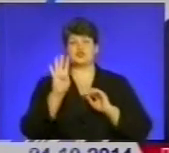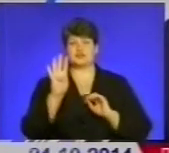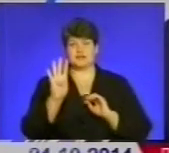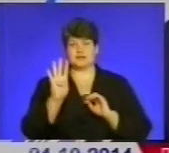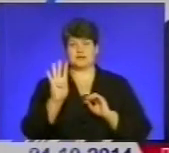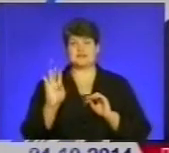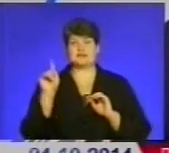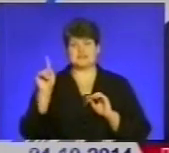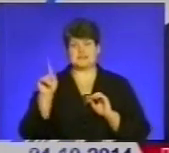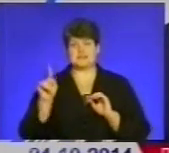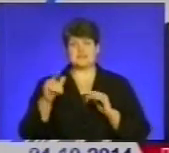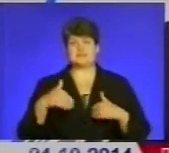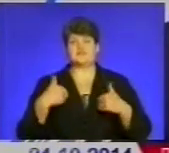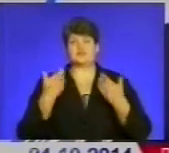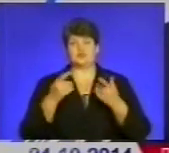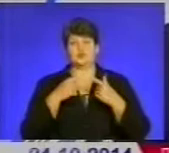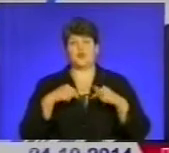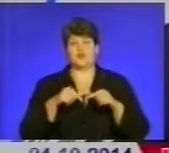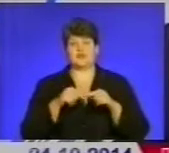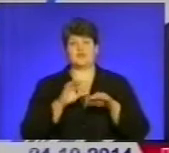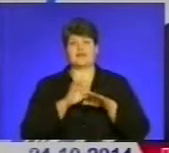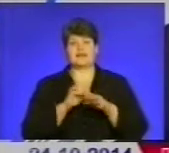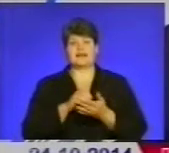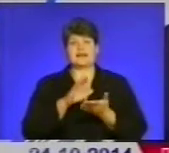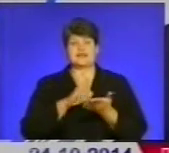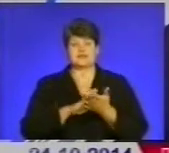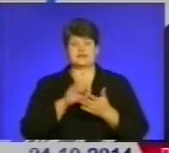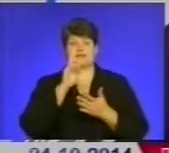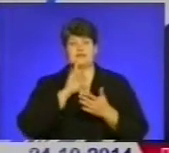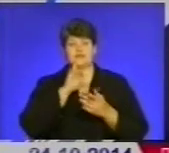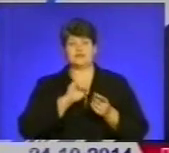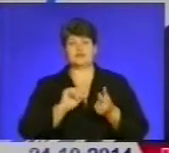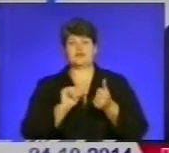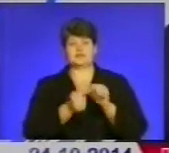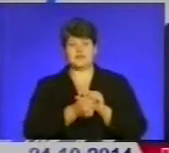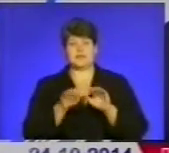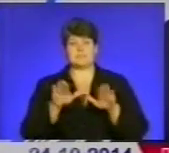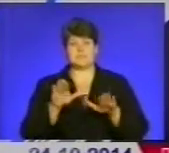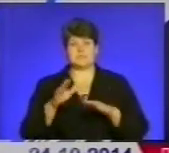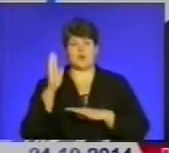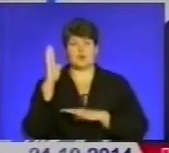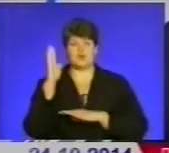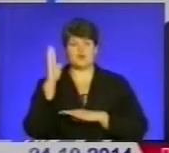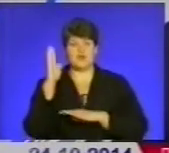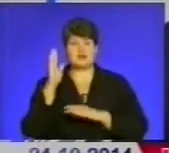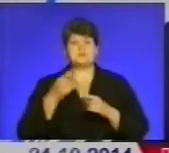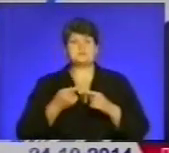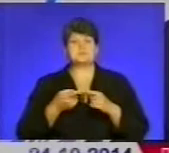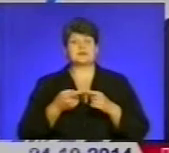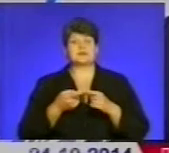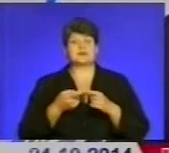264 з них звернулися до органів ведення реєстру щодо тимчасової зміни місця голосування. Значить, всі заяви